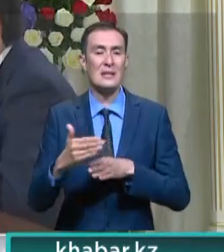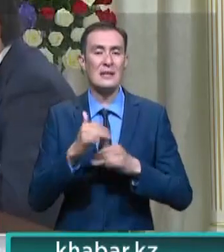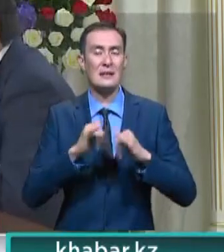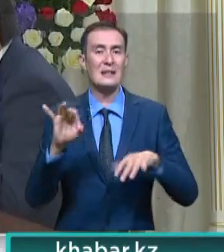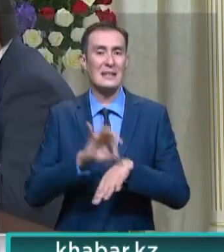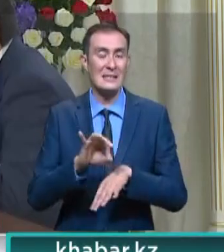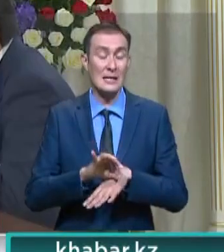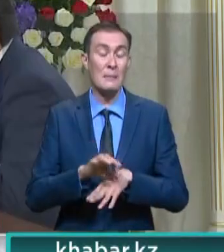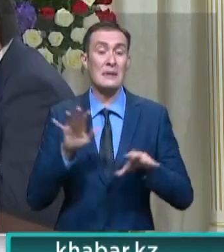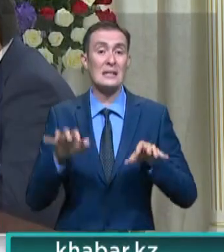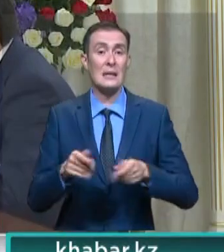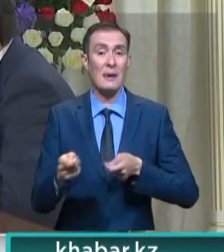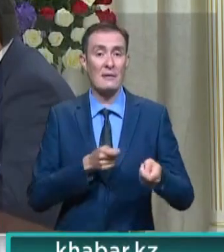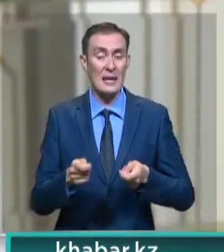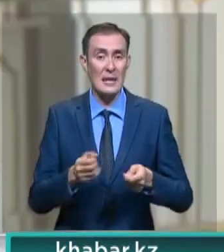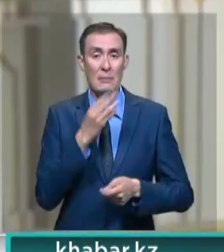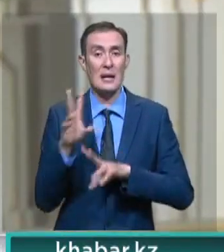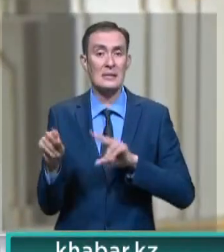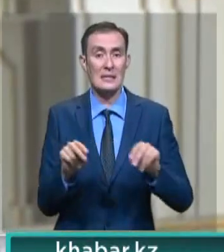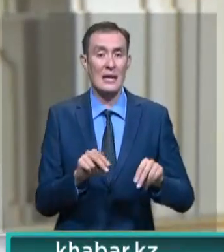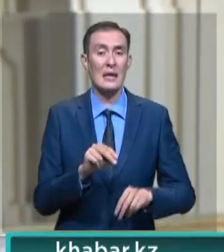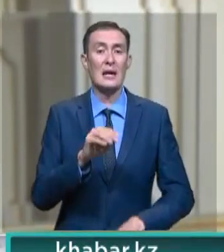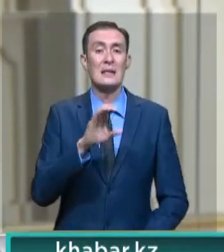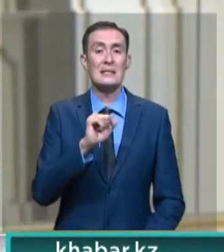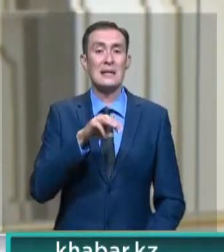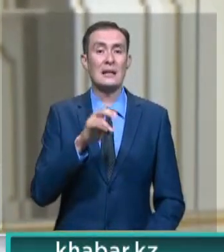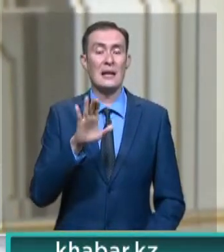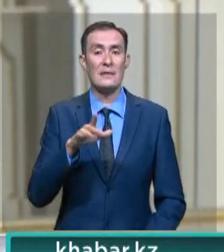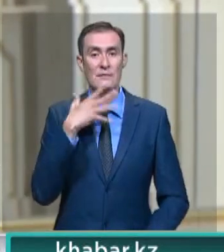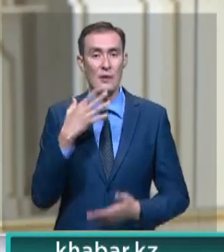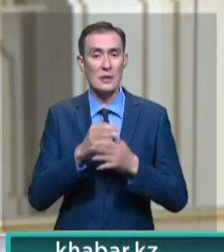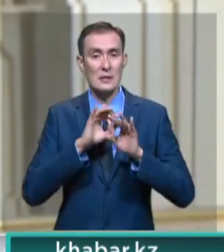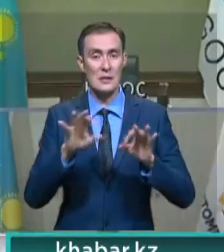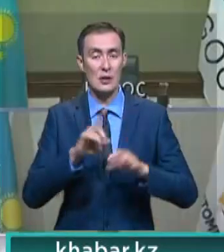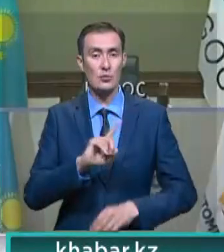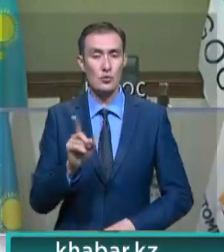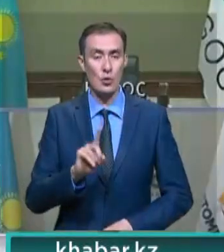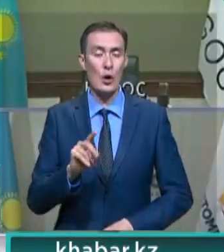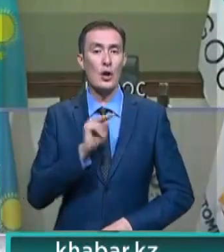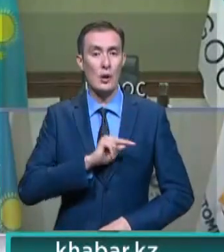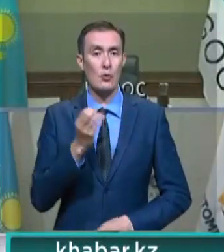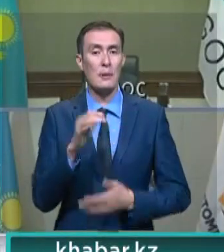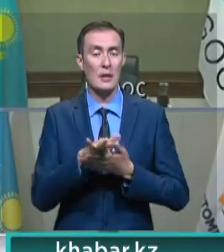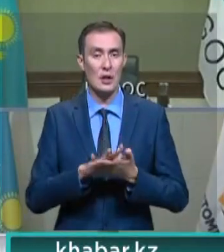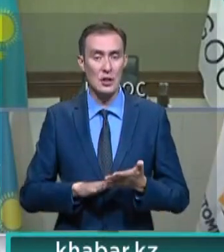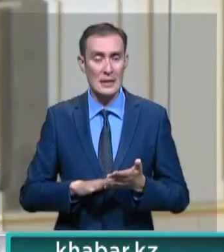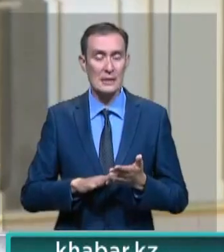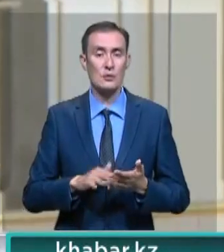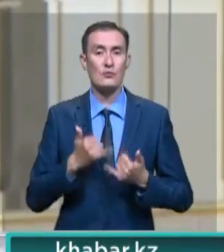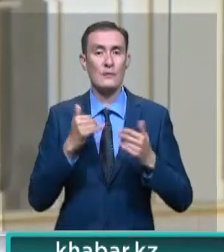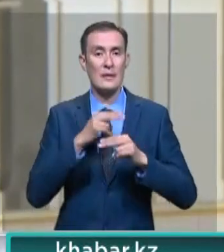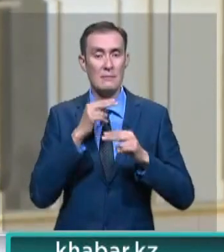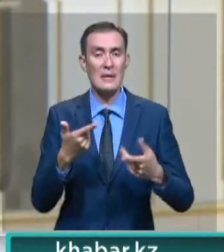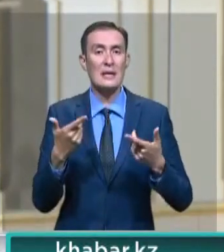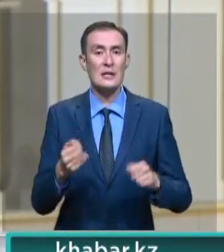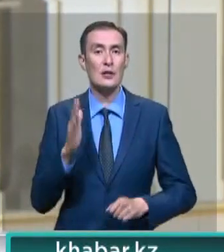коронакризиса. Председатель правления фонда благосостояния Алмасадам Саткалиев в свою очередь добавил, что работа еще продолжается, обозначив акценты,